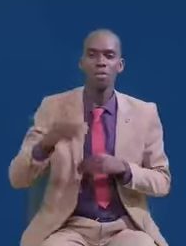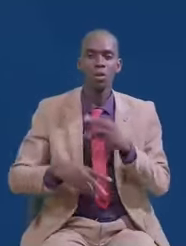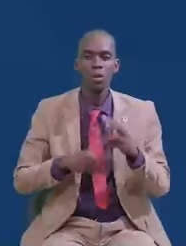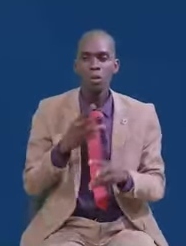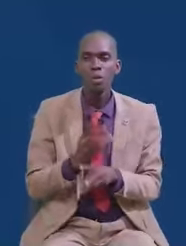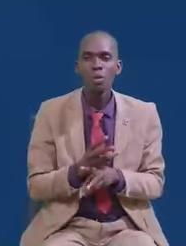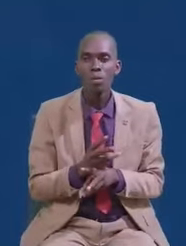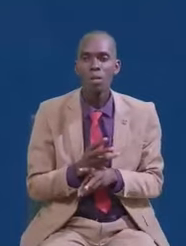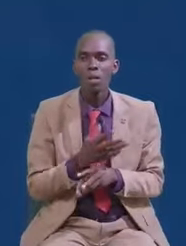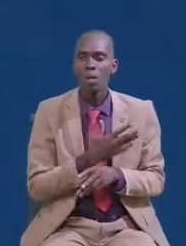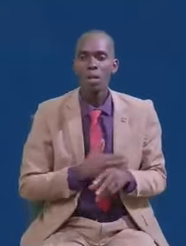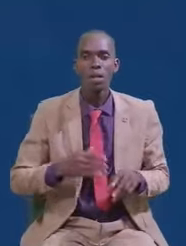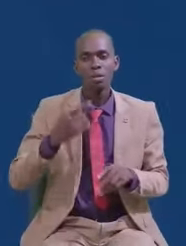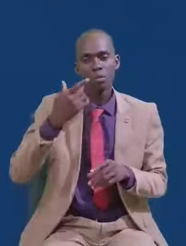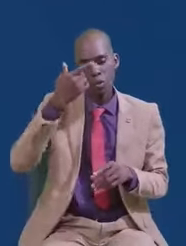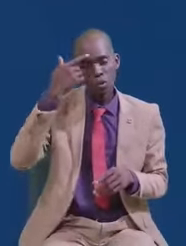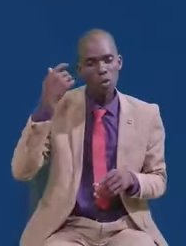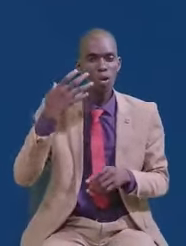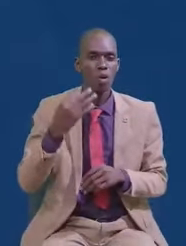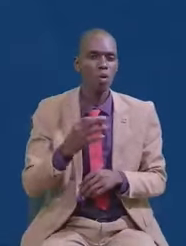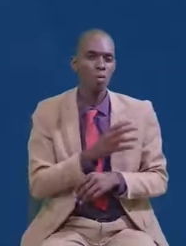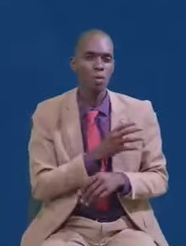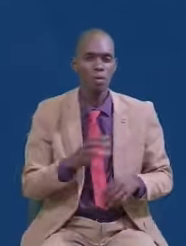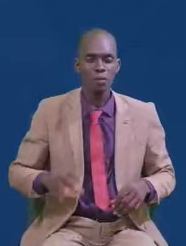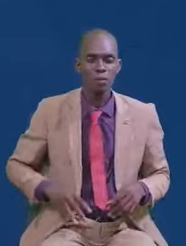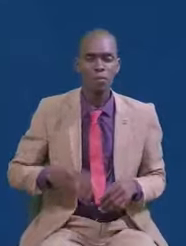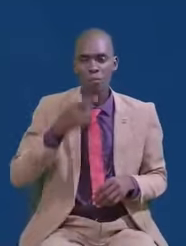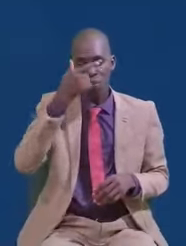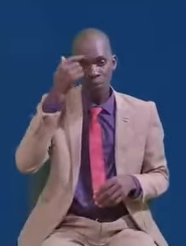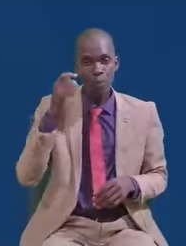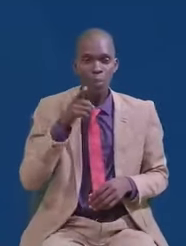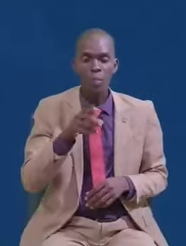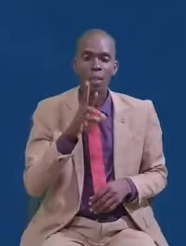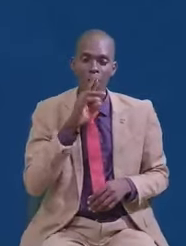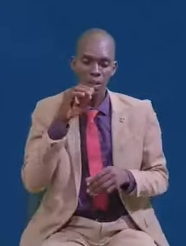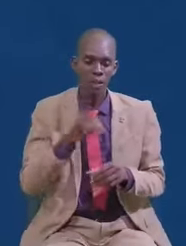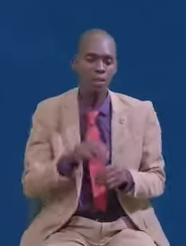Et à cause de Christ, parce que tu es en Christ,